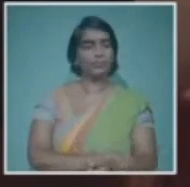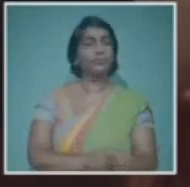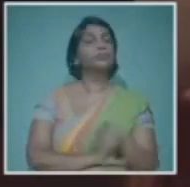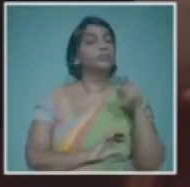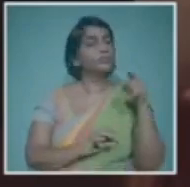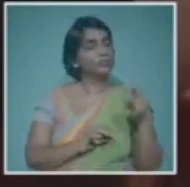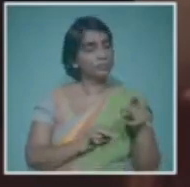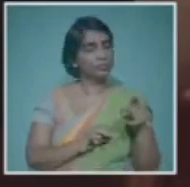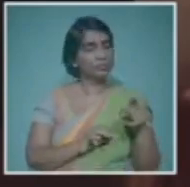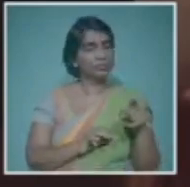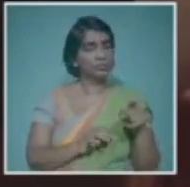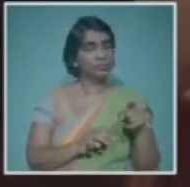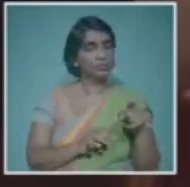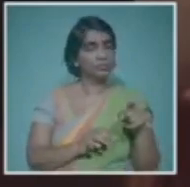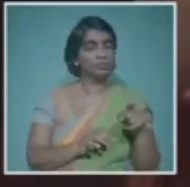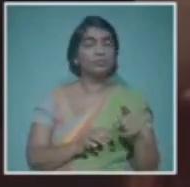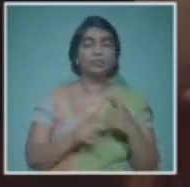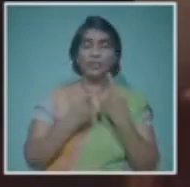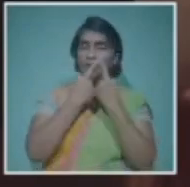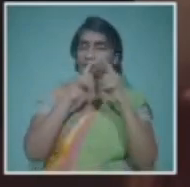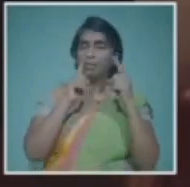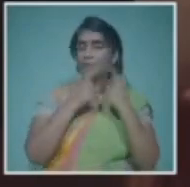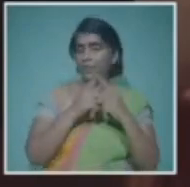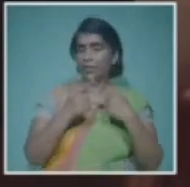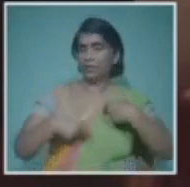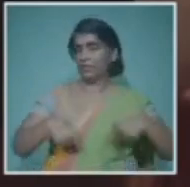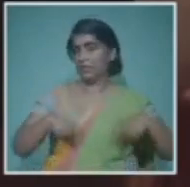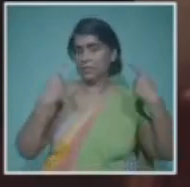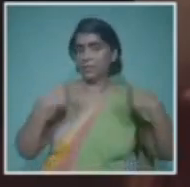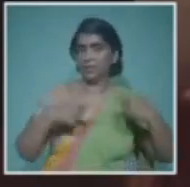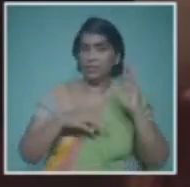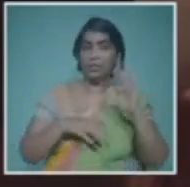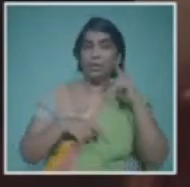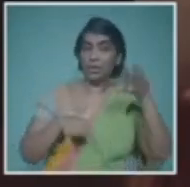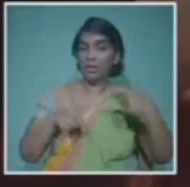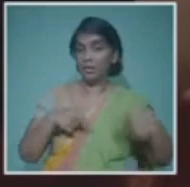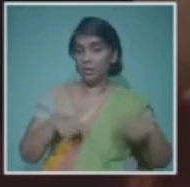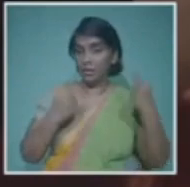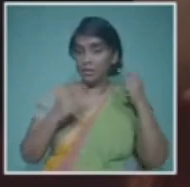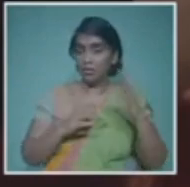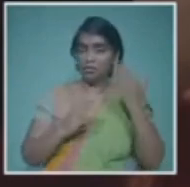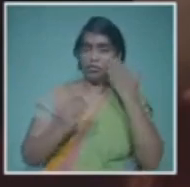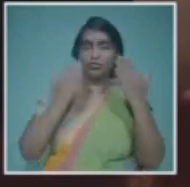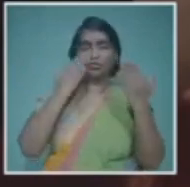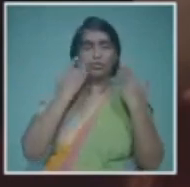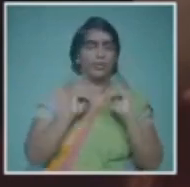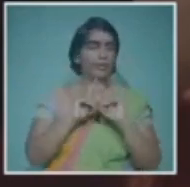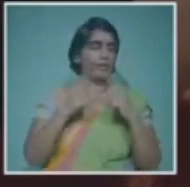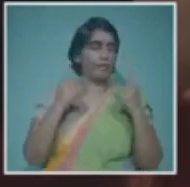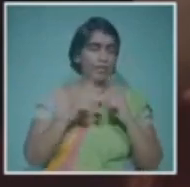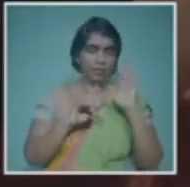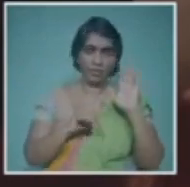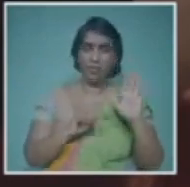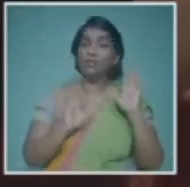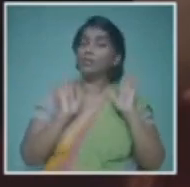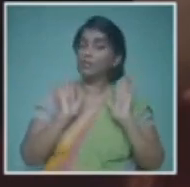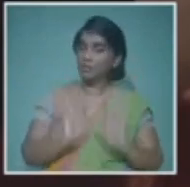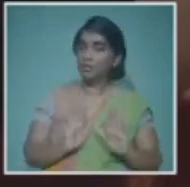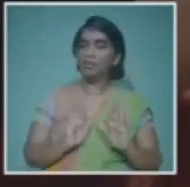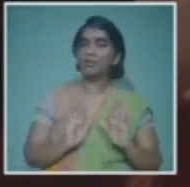ඒ විවිධ තර්ක තිබෙන්නට පුළුවන්, ඒ තර්කවල වෙන හැඩතල තියෙන්නට පුළුවන්.